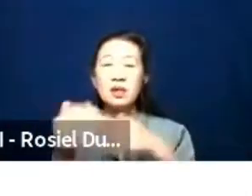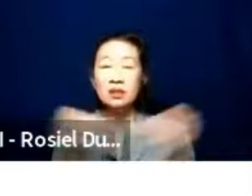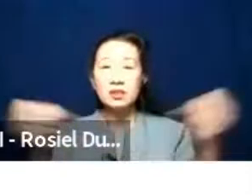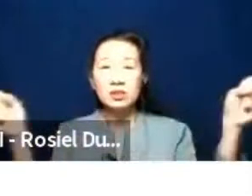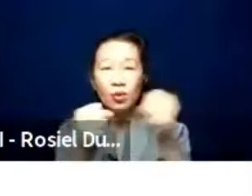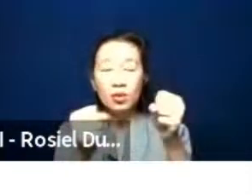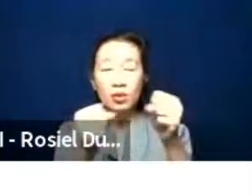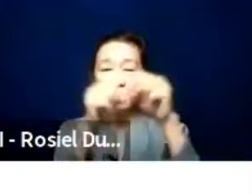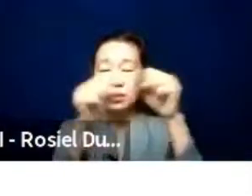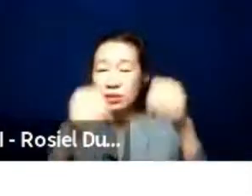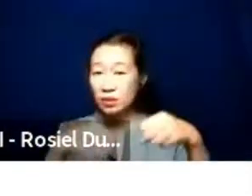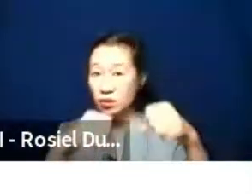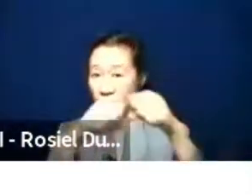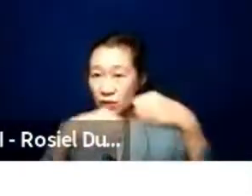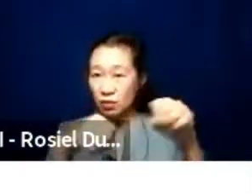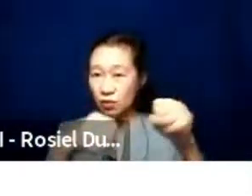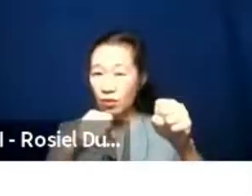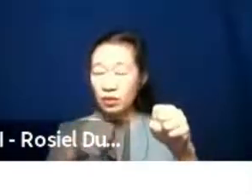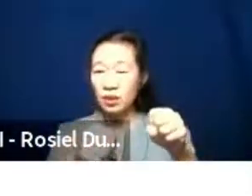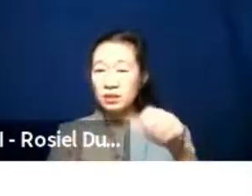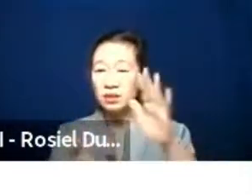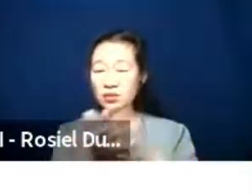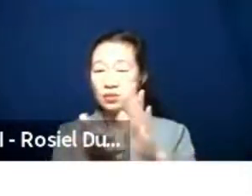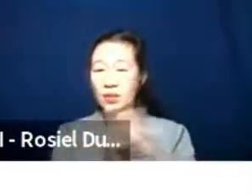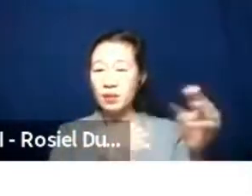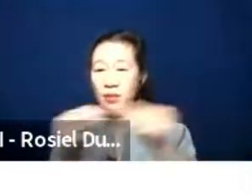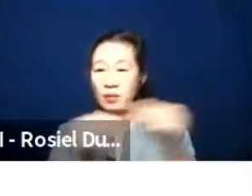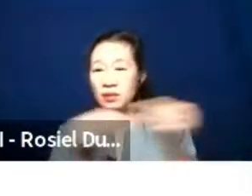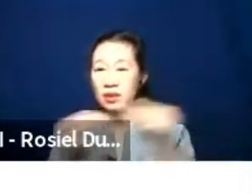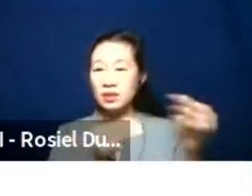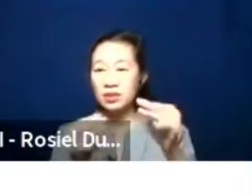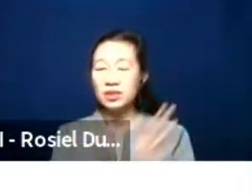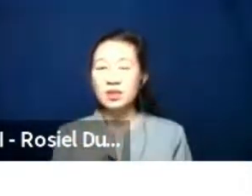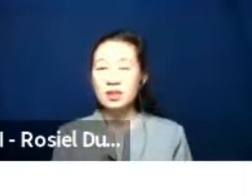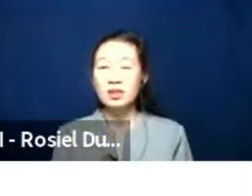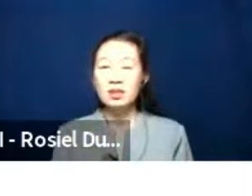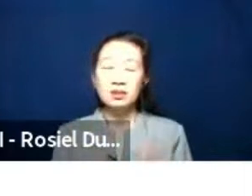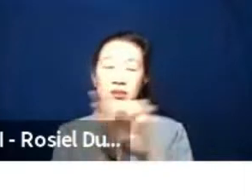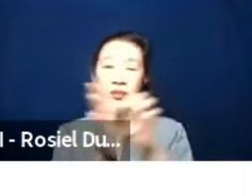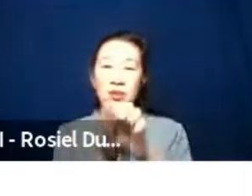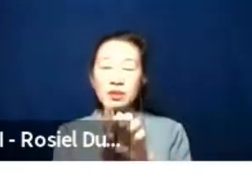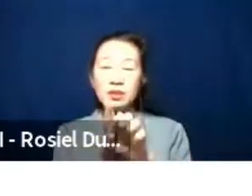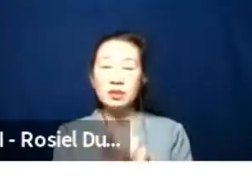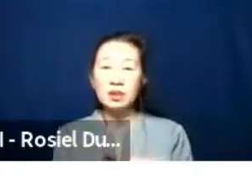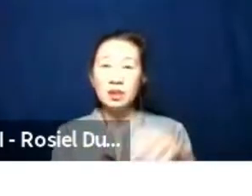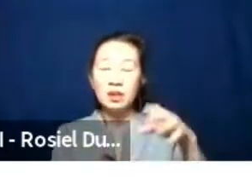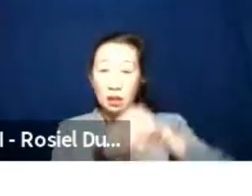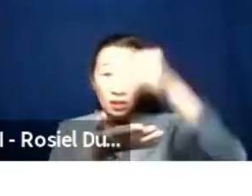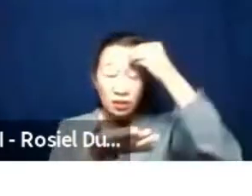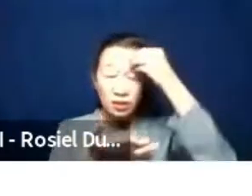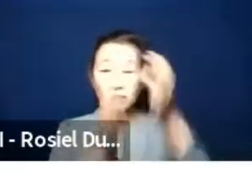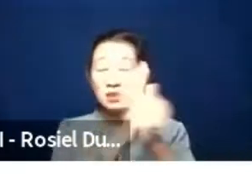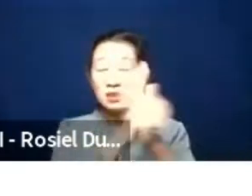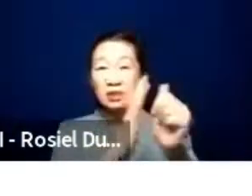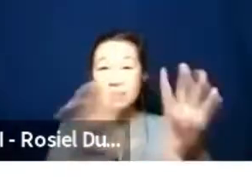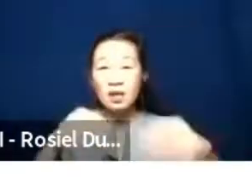tindahan in the school na sila yung mag-manage, halimbawa, natututunan nila yung money skills,